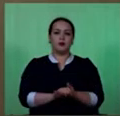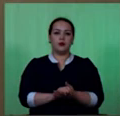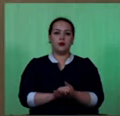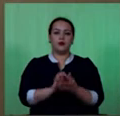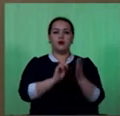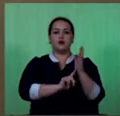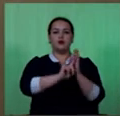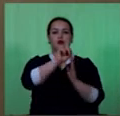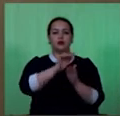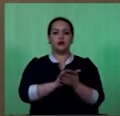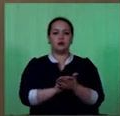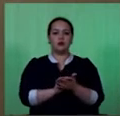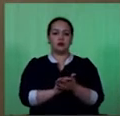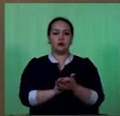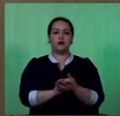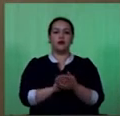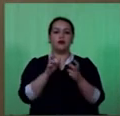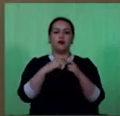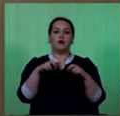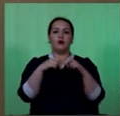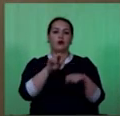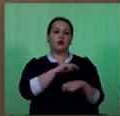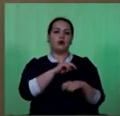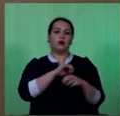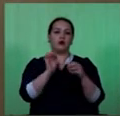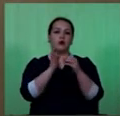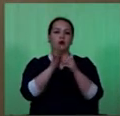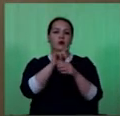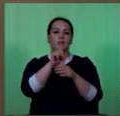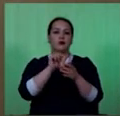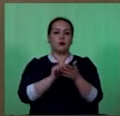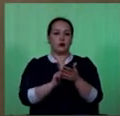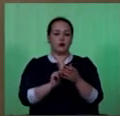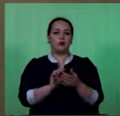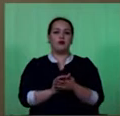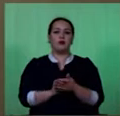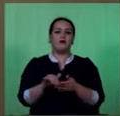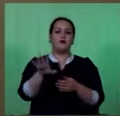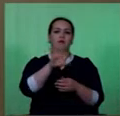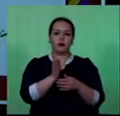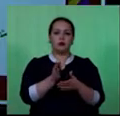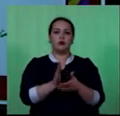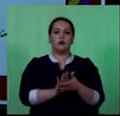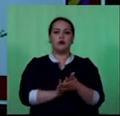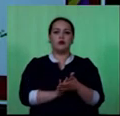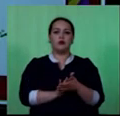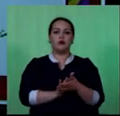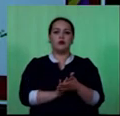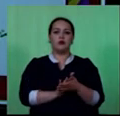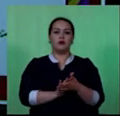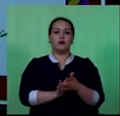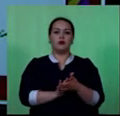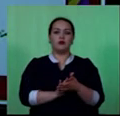начинаем наши контроля ребята 15 вопросов все вопросы и ответы